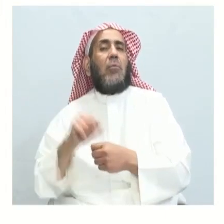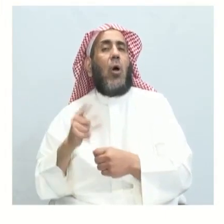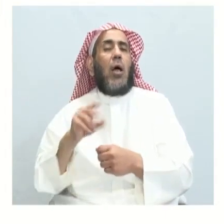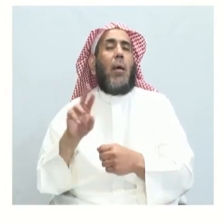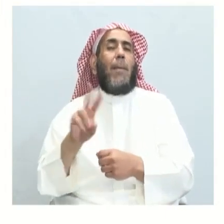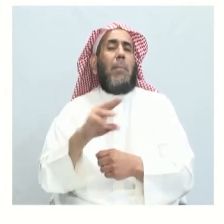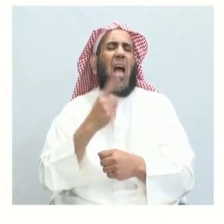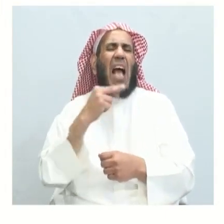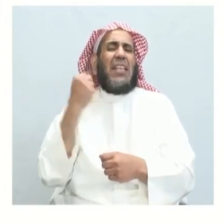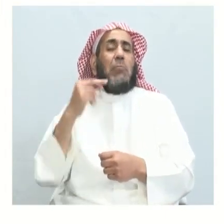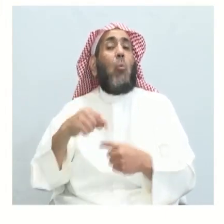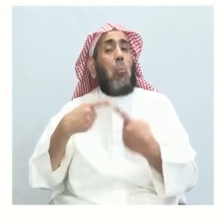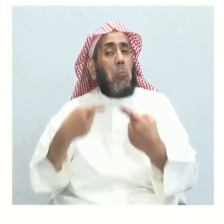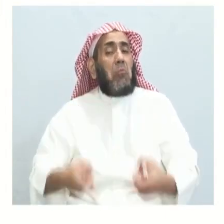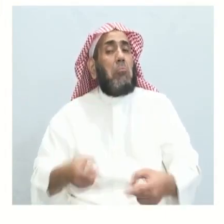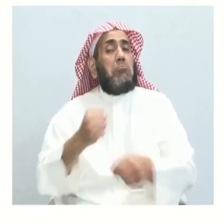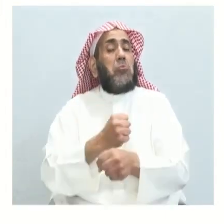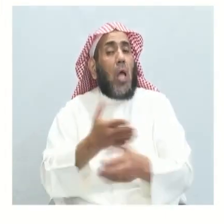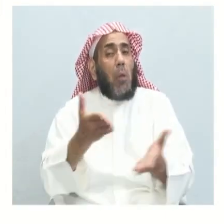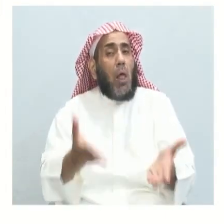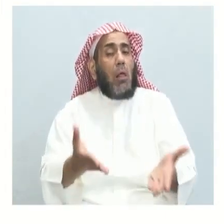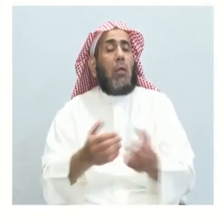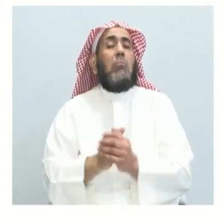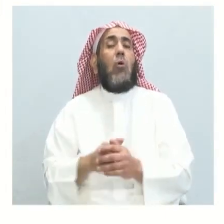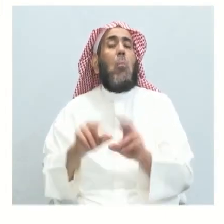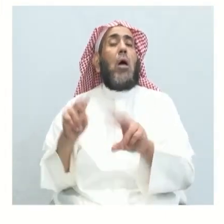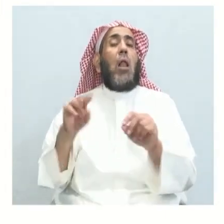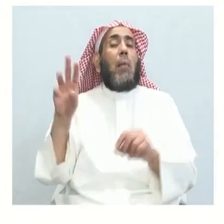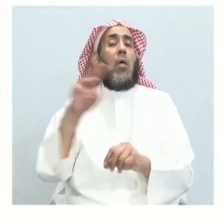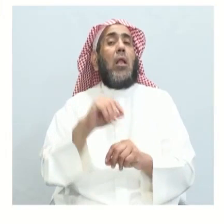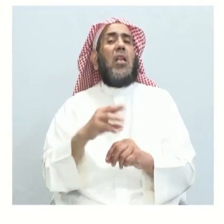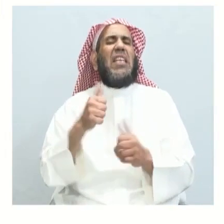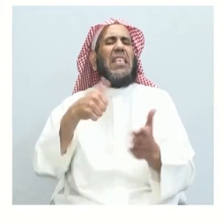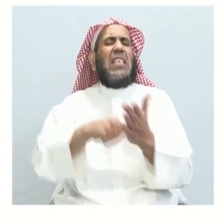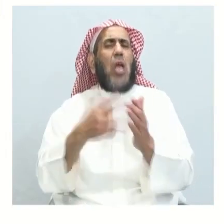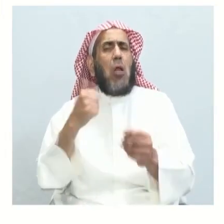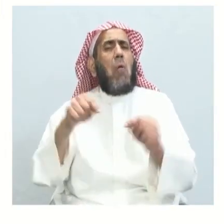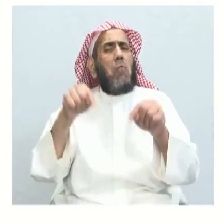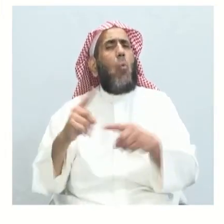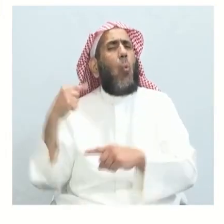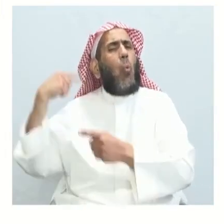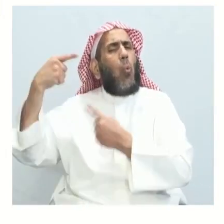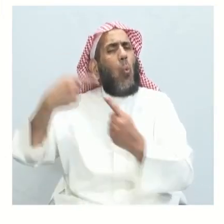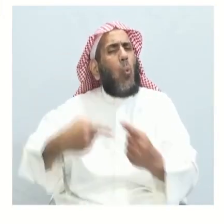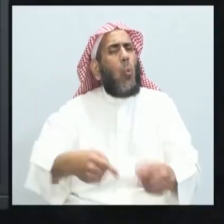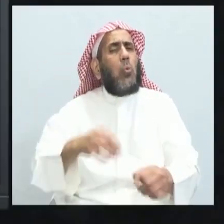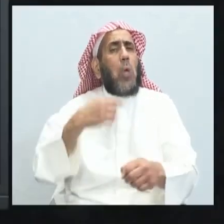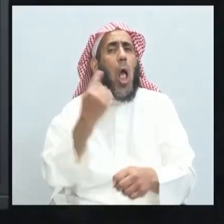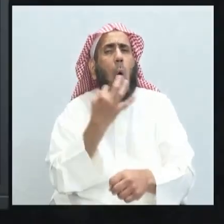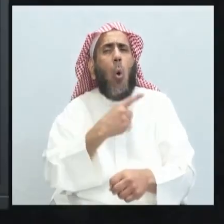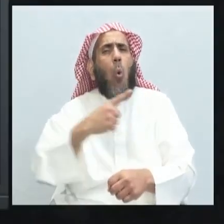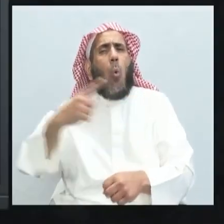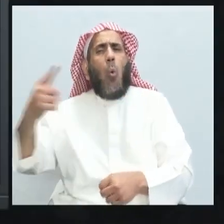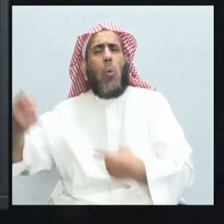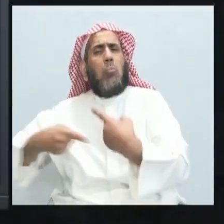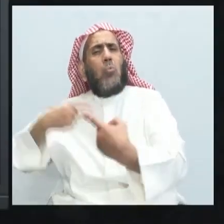من قديم لكنه ايضا ما زال مستخدما وبعض الامثال ايضا الجاهليه ما زالت تستخدم عند الناس متداوله